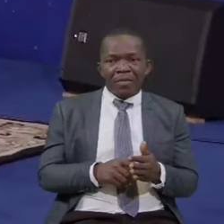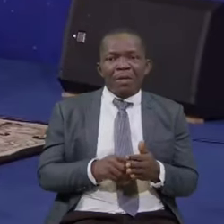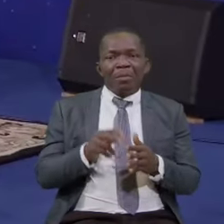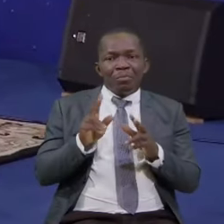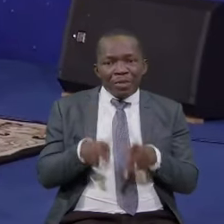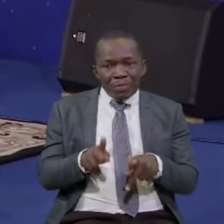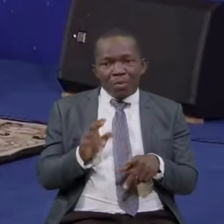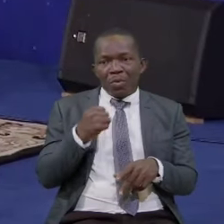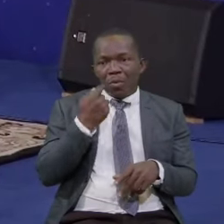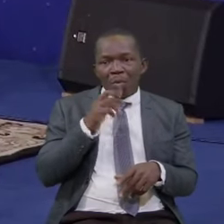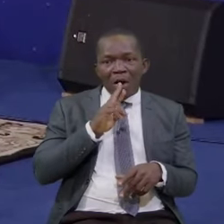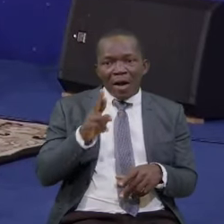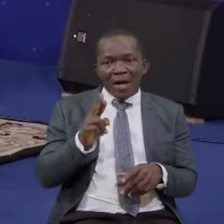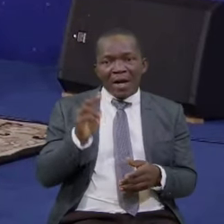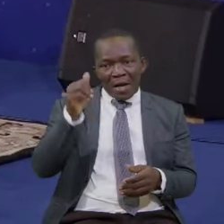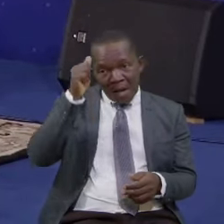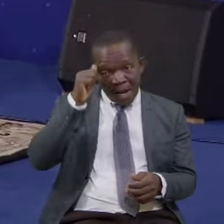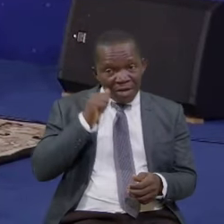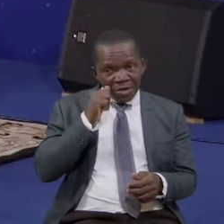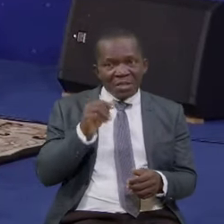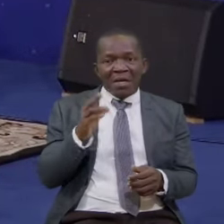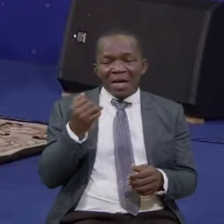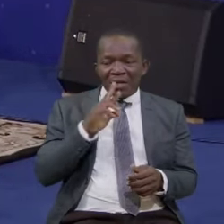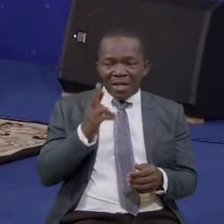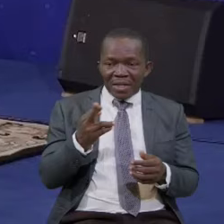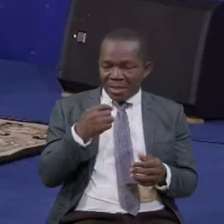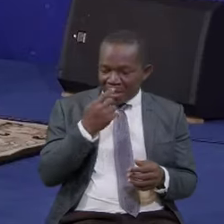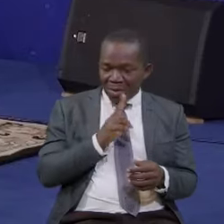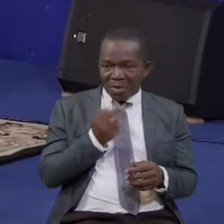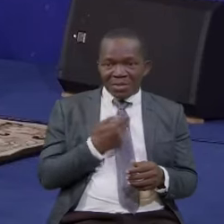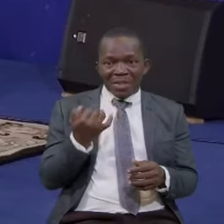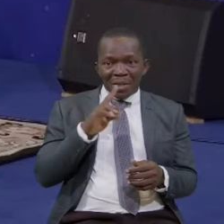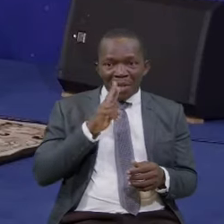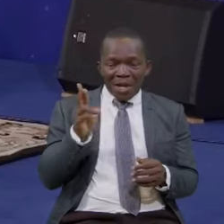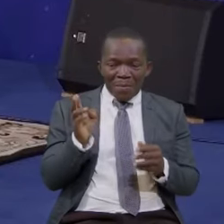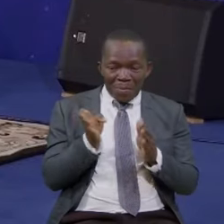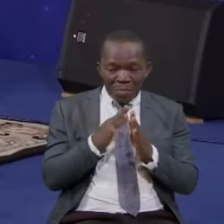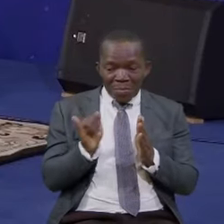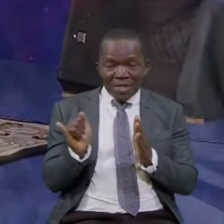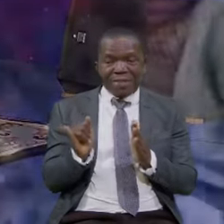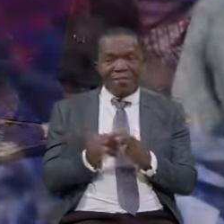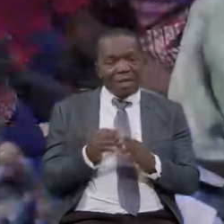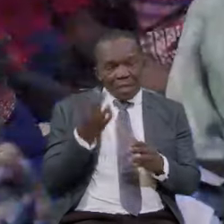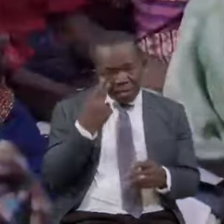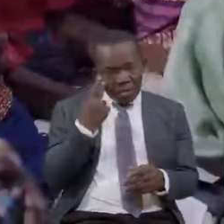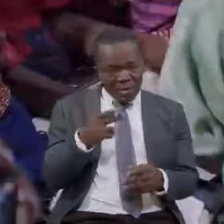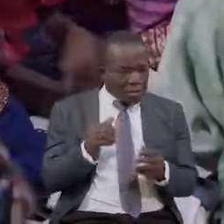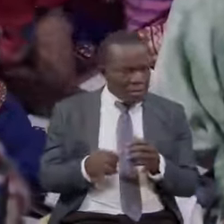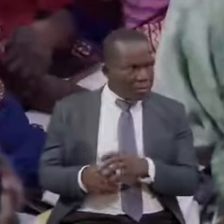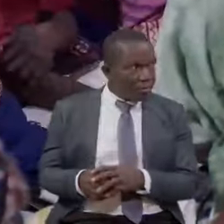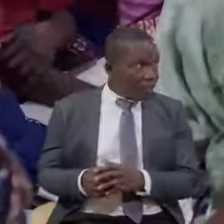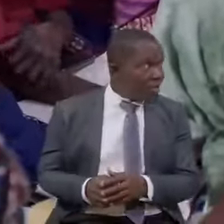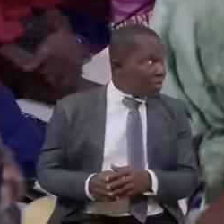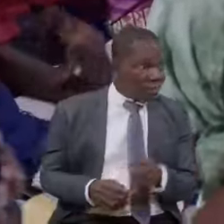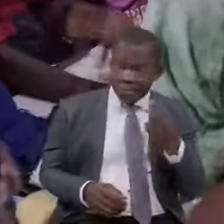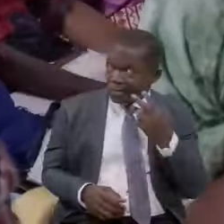et che le Seigneur et il balance la tête il ouvre les yeux pour voir qu'est-ce que l'autre fait il balance la tête et il regarde de l'autre côté